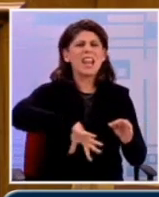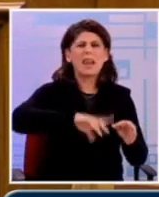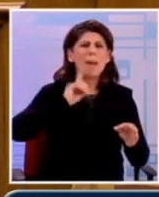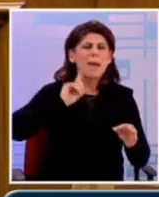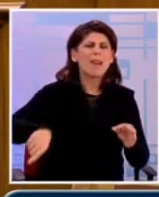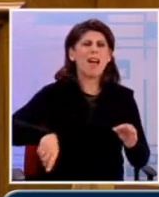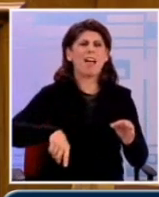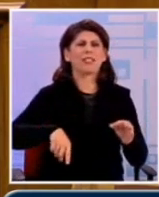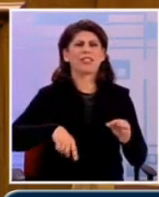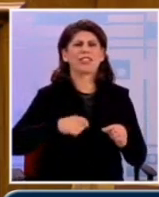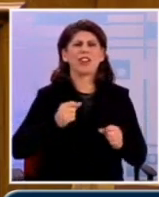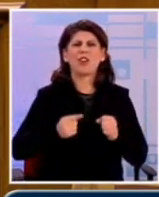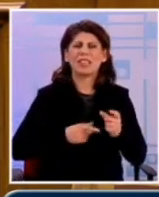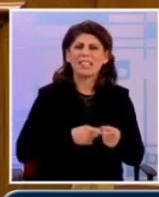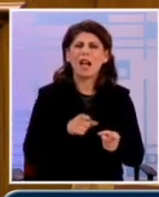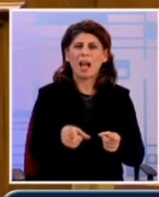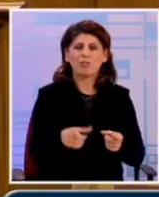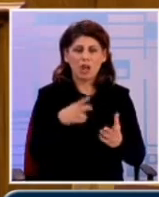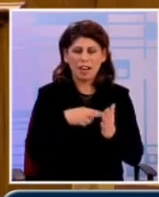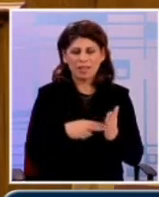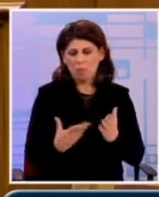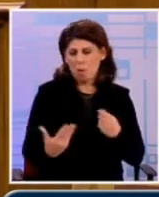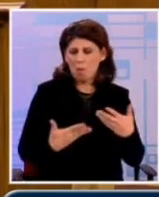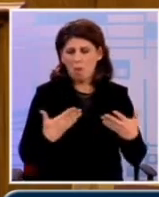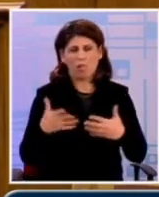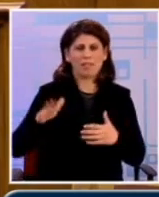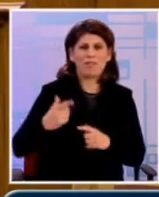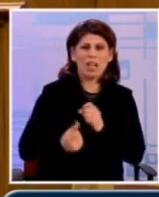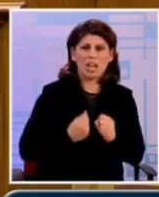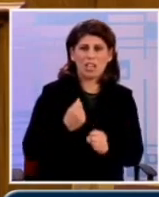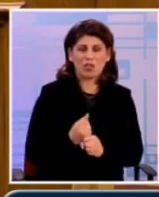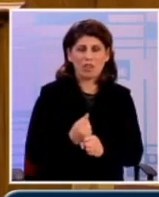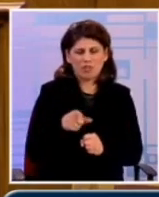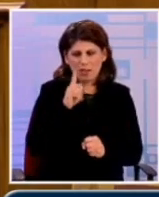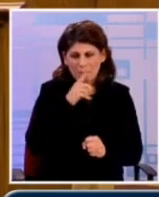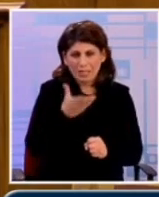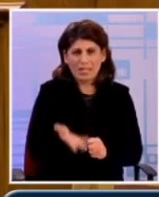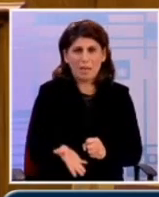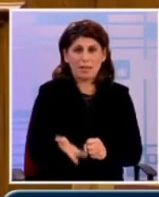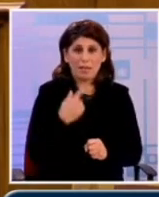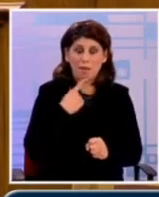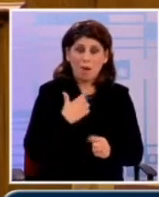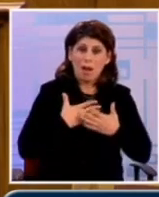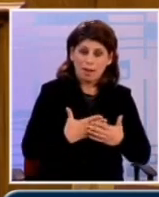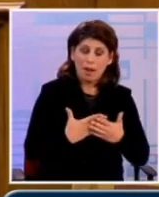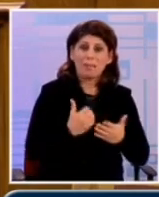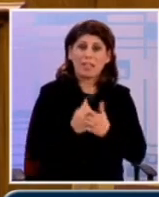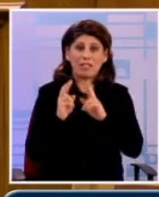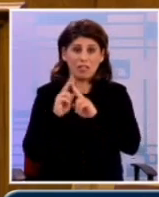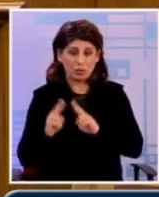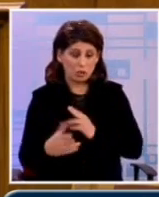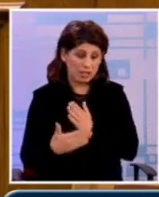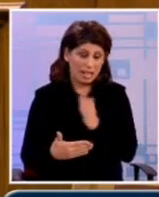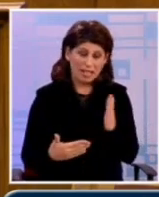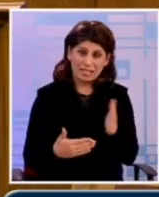μία ανάγνωση η οποία είναι πολύ μοδάτη εδώ και πάρα πολλά χρόνια, και να υπενθυμίσω ότι πατριωτισμός και διεθνισμός για την